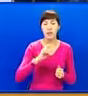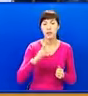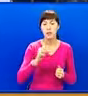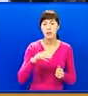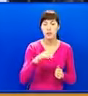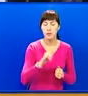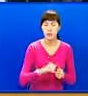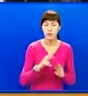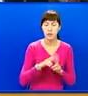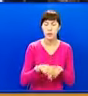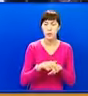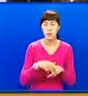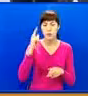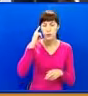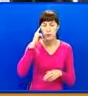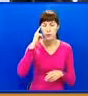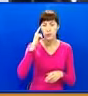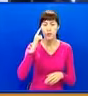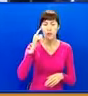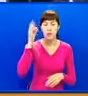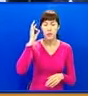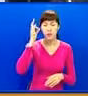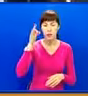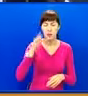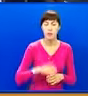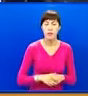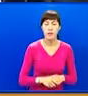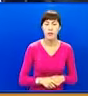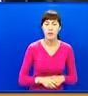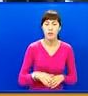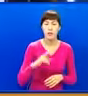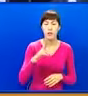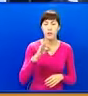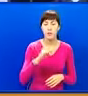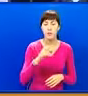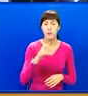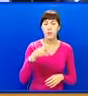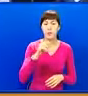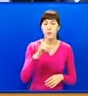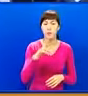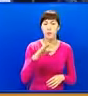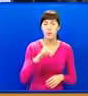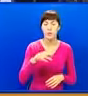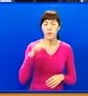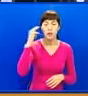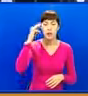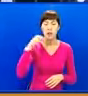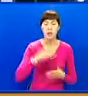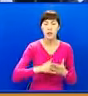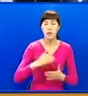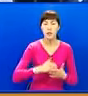ату және көкпар деген ойындар сразу еске түседі ғой. Мысалы жапондарда айтса дзюдосы. Қытайларда айтса